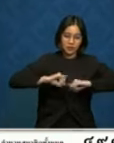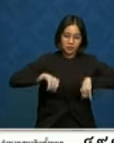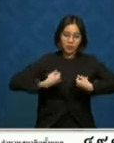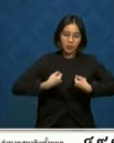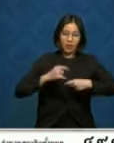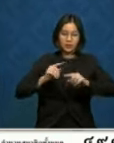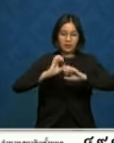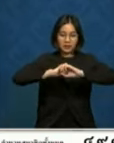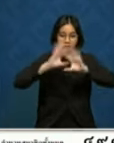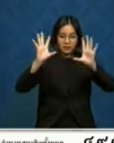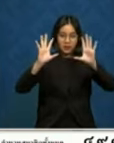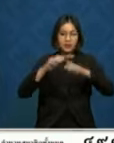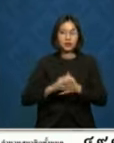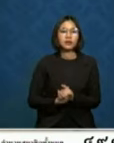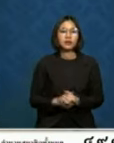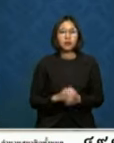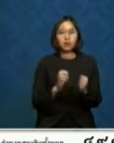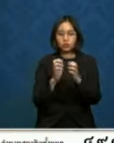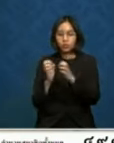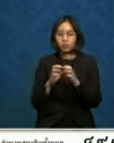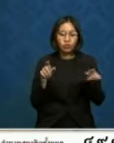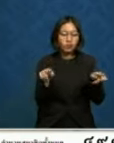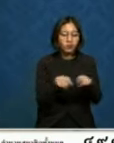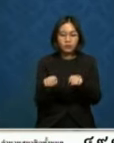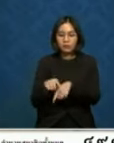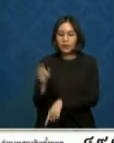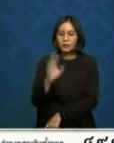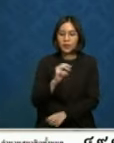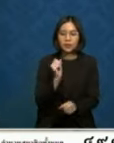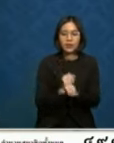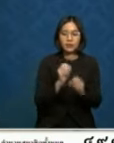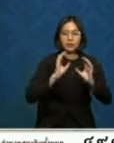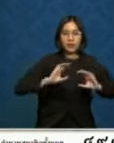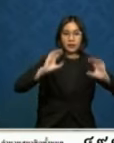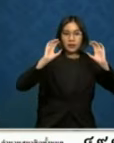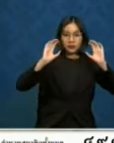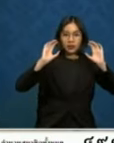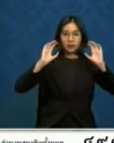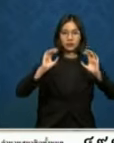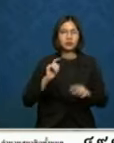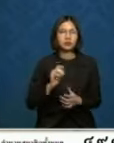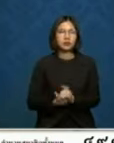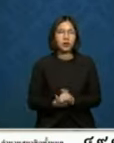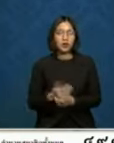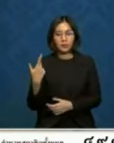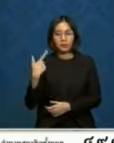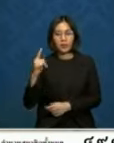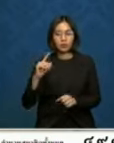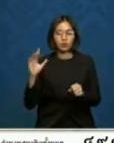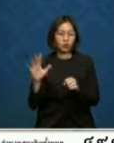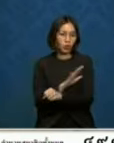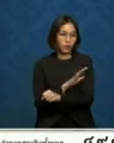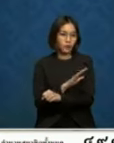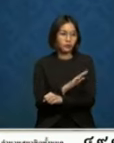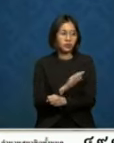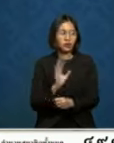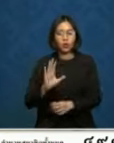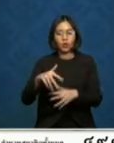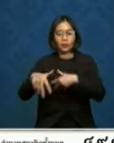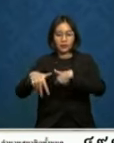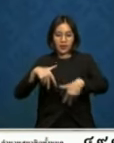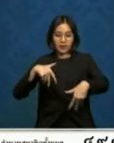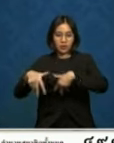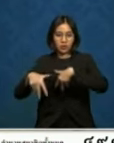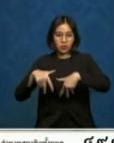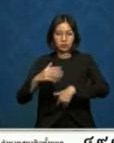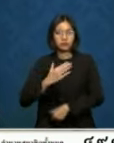ที่ชัดเจนไม่ซ้ำซ้อนกันเองระหว่างหน่วยงานราชการและให้ประโยชน์สูงสุดเป็นของประชาช